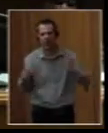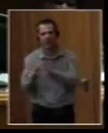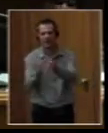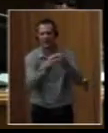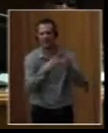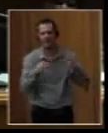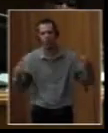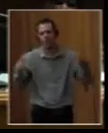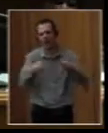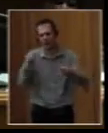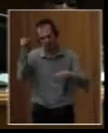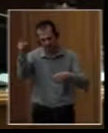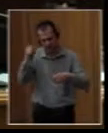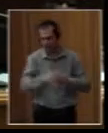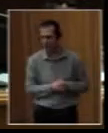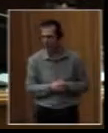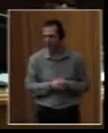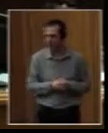ζούμε μια